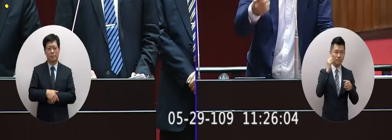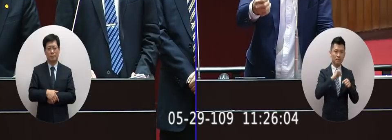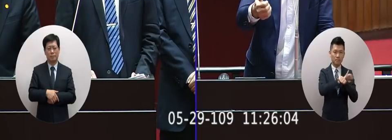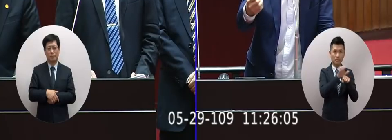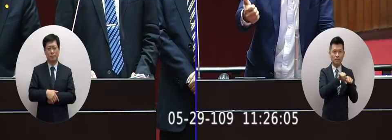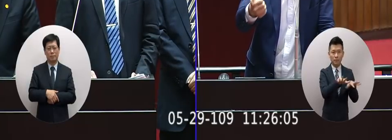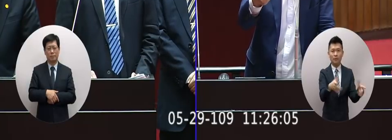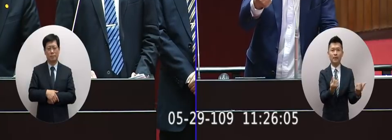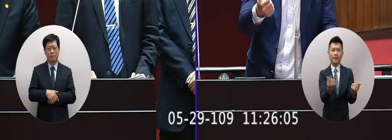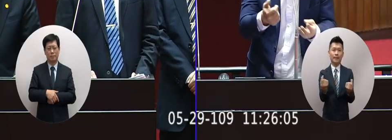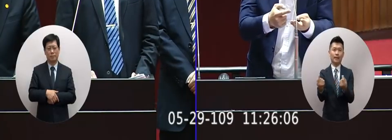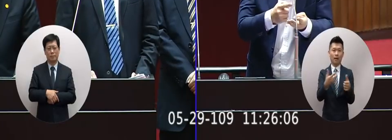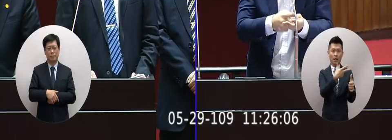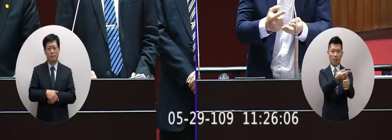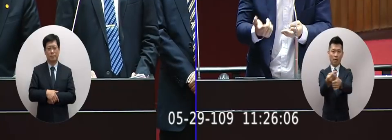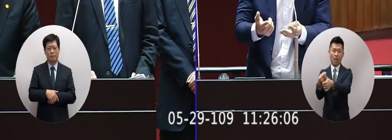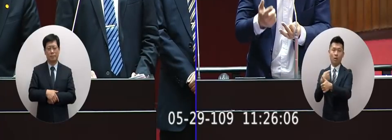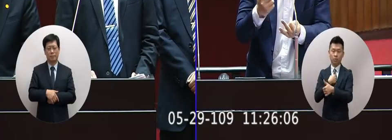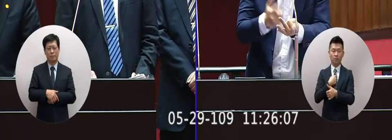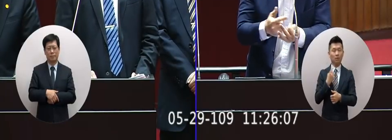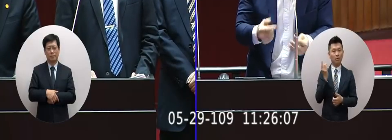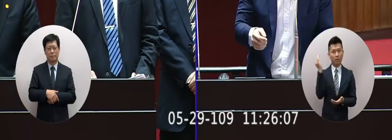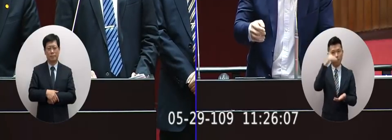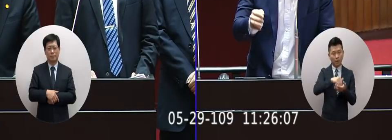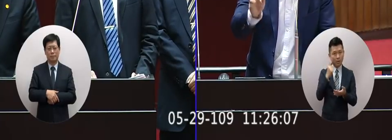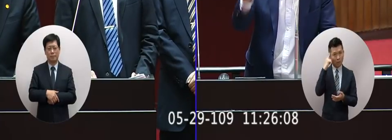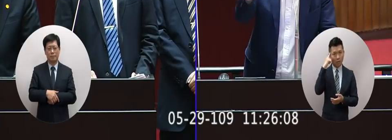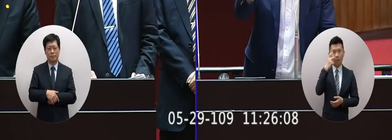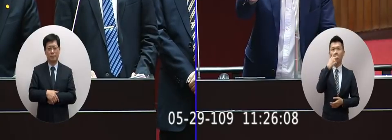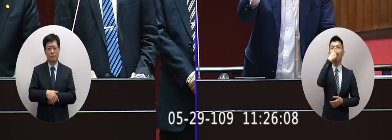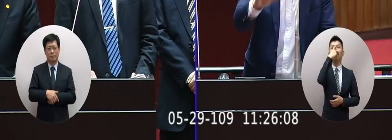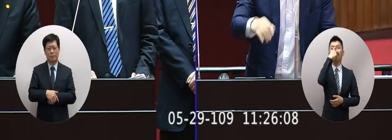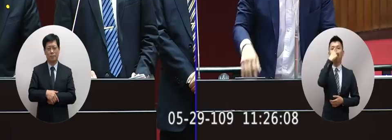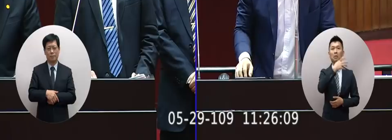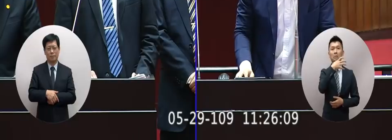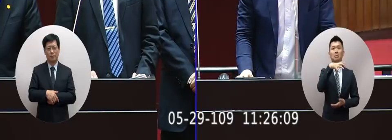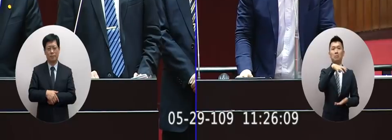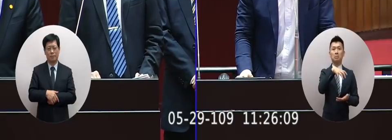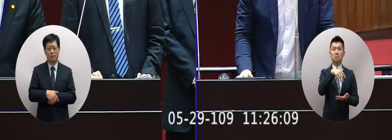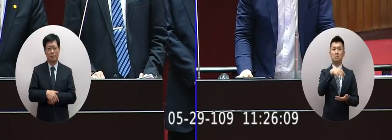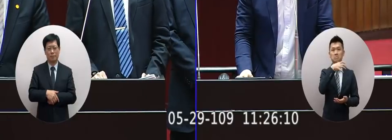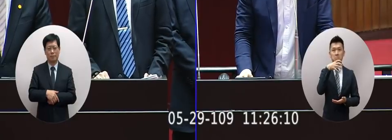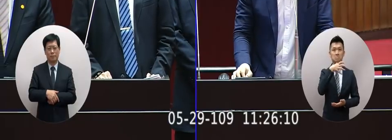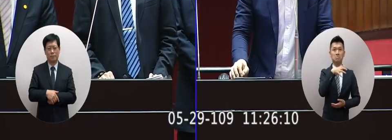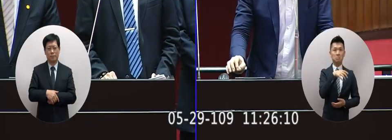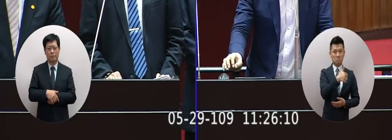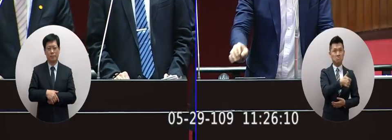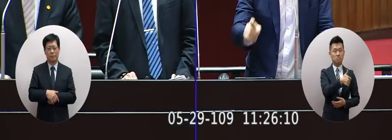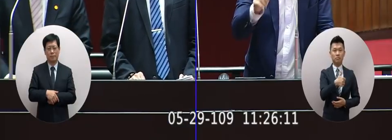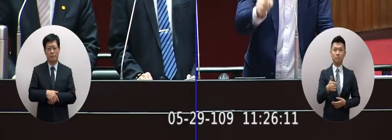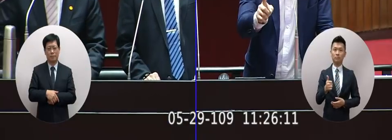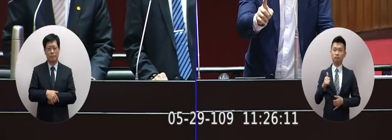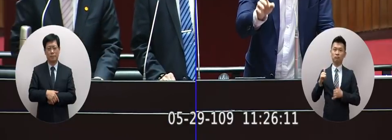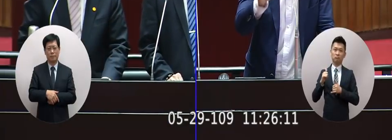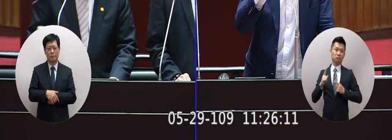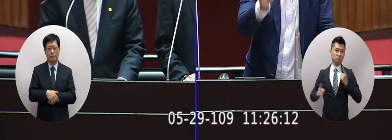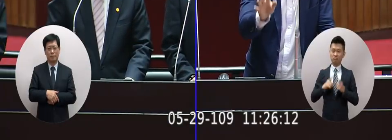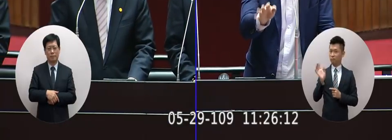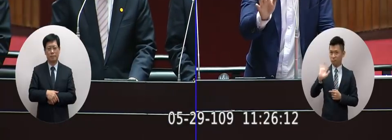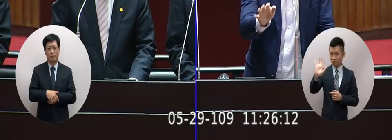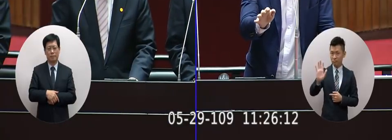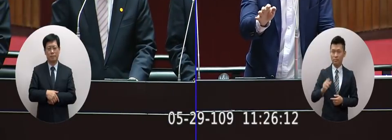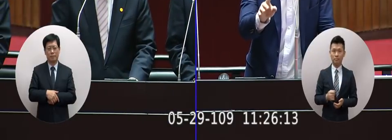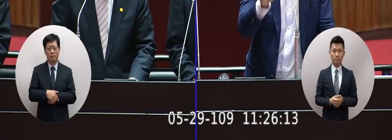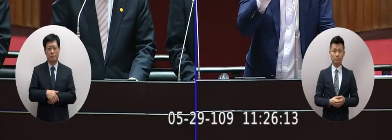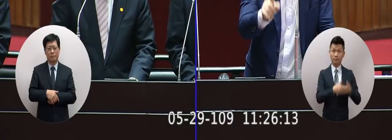啦，吼啊最后咱的尊重讲啊独裁比较有效率，共产比较好，这种唯一的民主自由的国家根本就不应该出现，所以咱